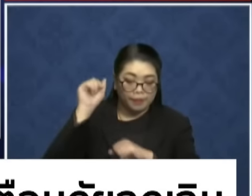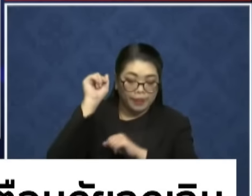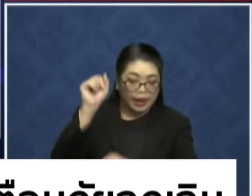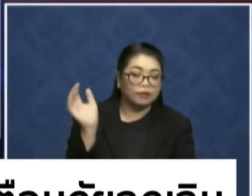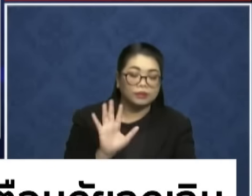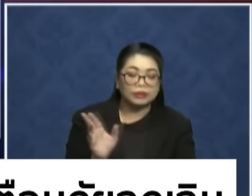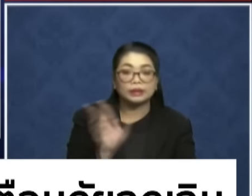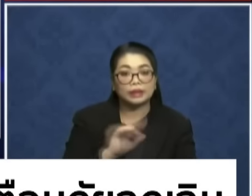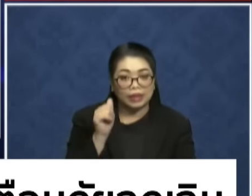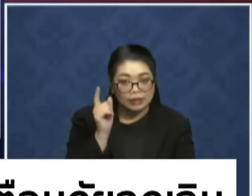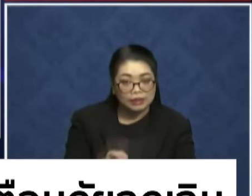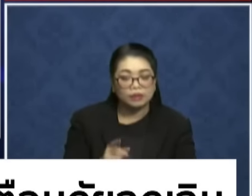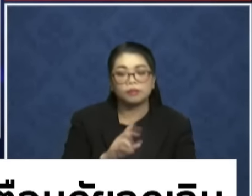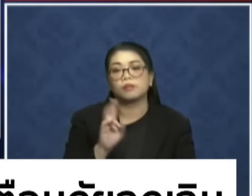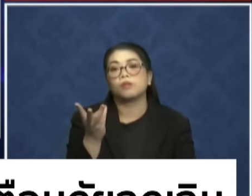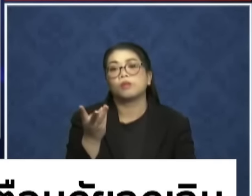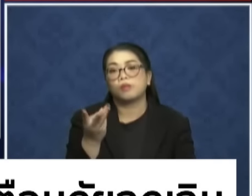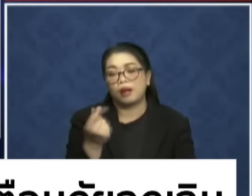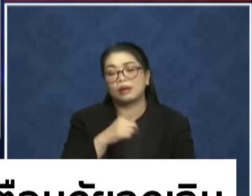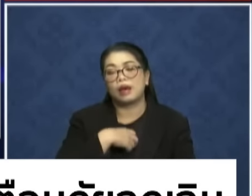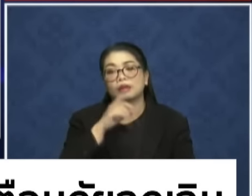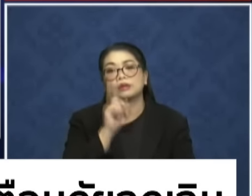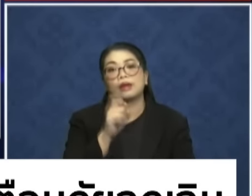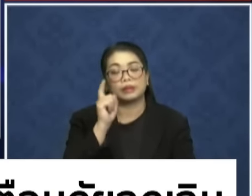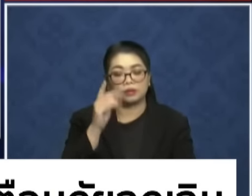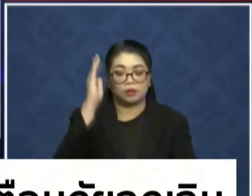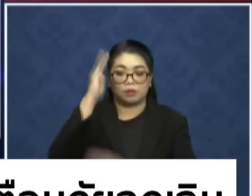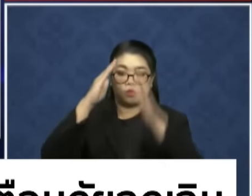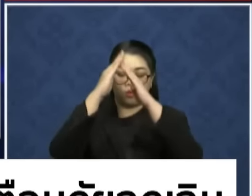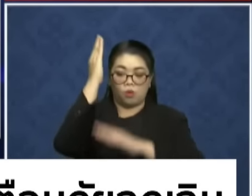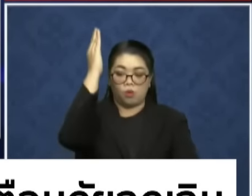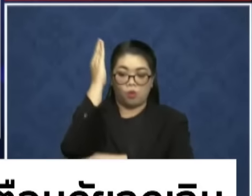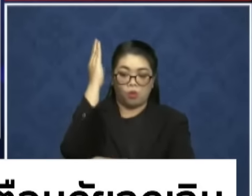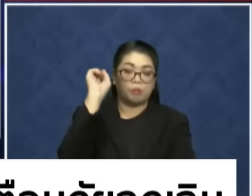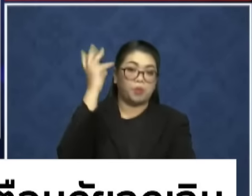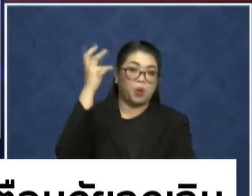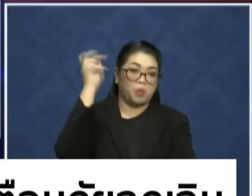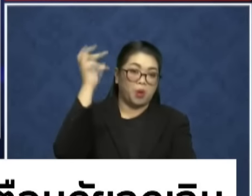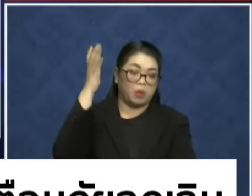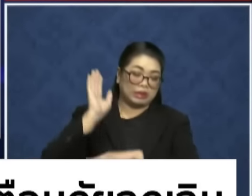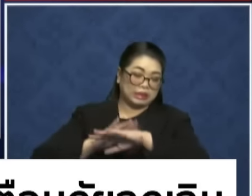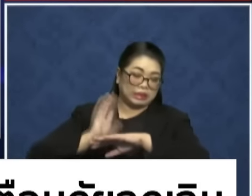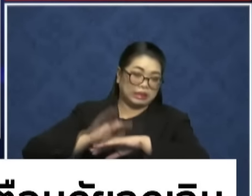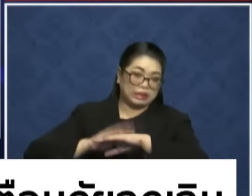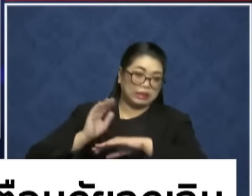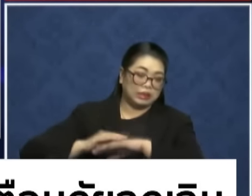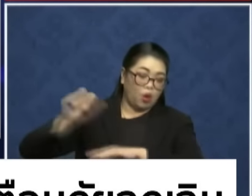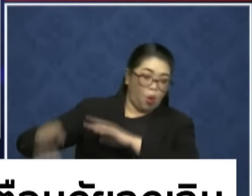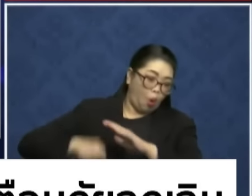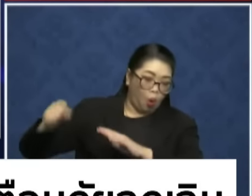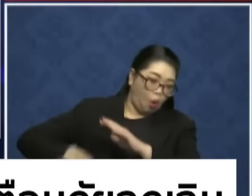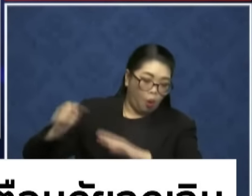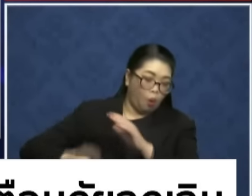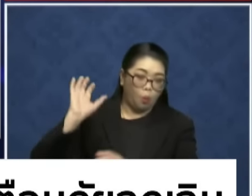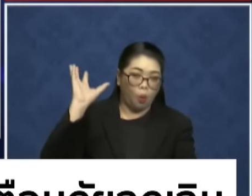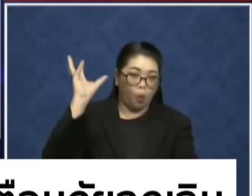ล่าสุดใช้ได้จริงๆเมื่อไหร่นะครับกับอีกส่วนหนึงของหอเตือนภรครับผมไปที่อำเภอแม่สายกับท่านประธานพบว่ามีหอเตือนภรอยู่แล้วแต่เจ้าหน้า